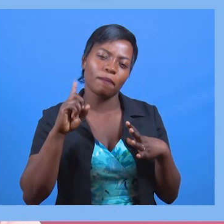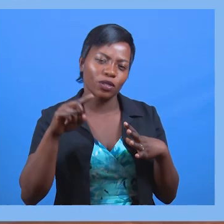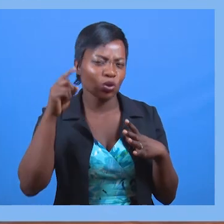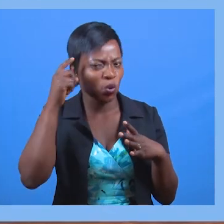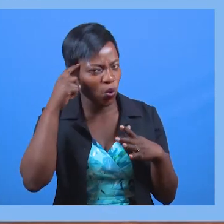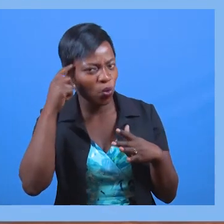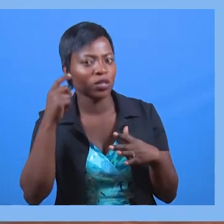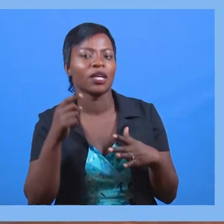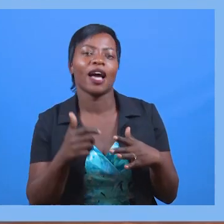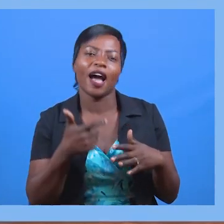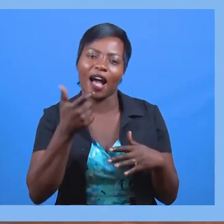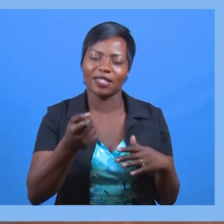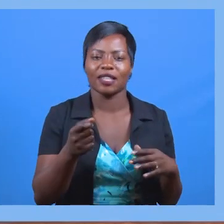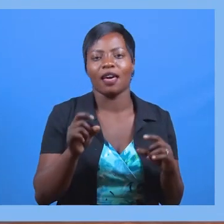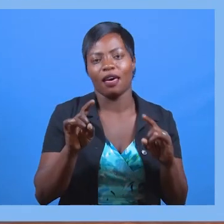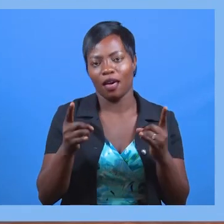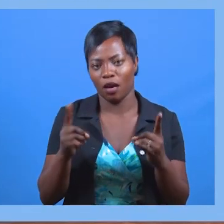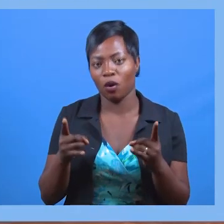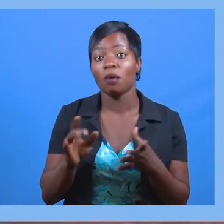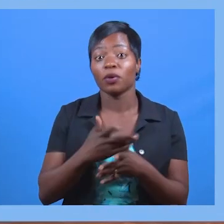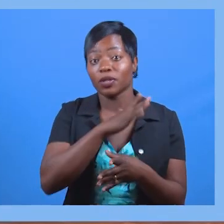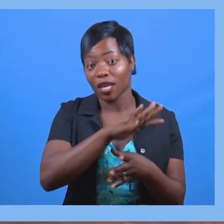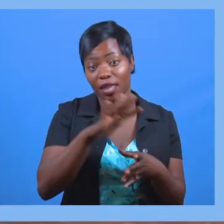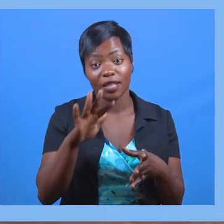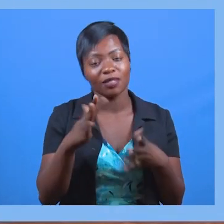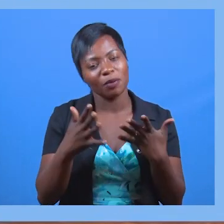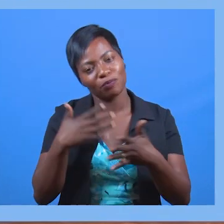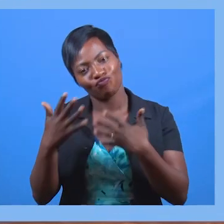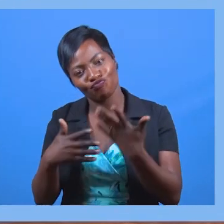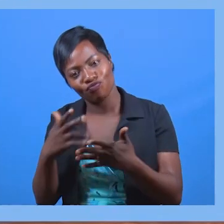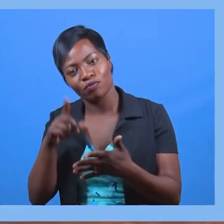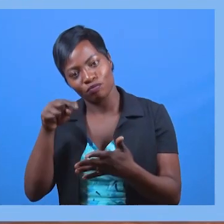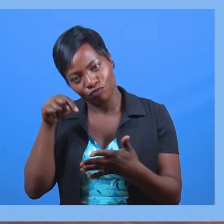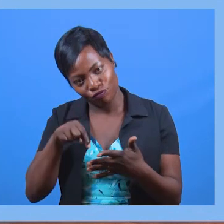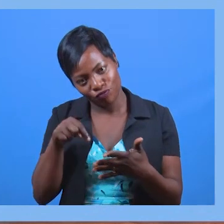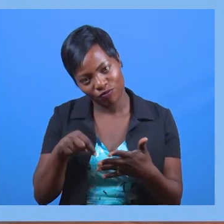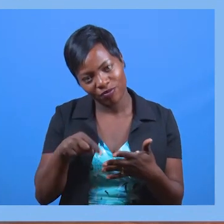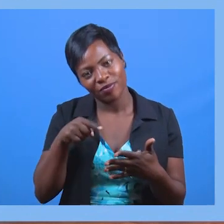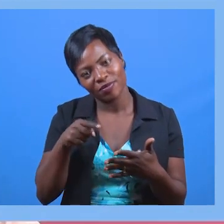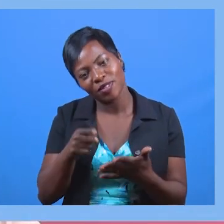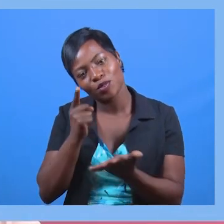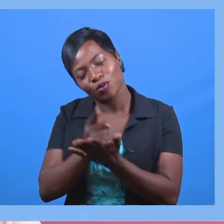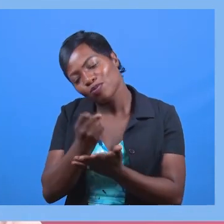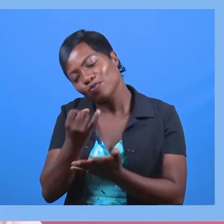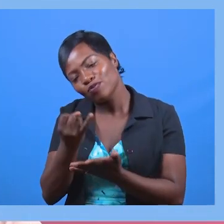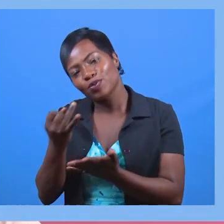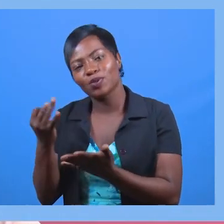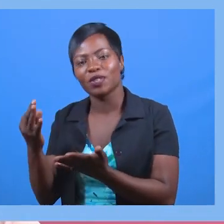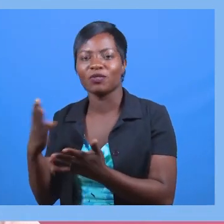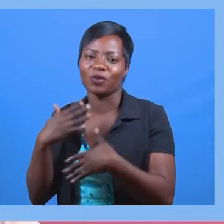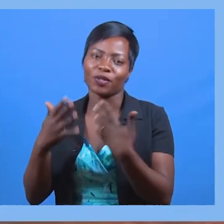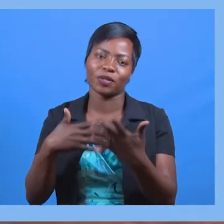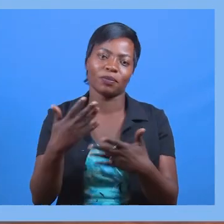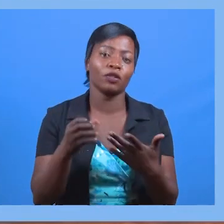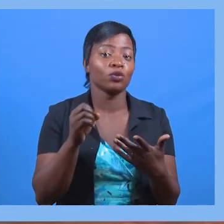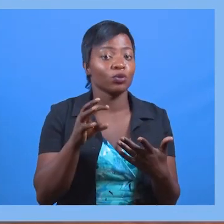awaita uye wakamirira, nokuti mumwe munhu anogona kutokuudza urongo hwake kuti zvandauya pano munoona ndichafamba ndakadai. Saka